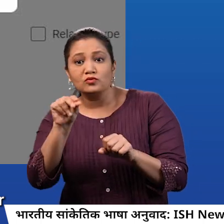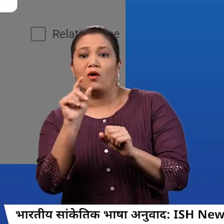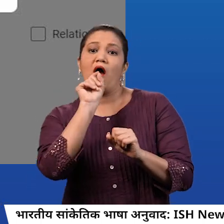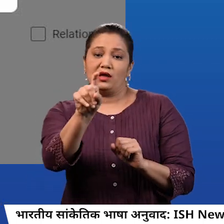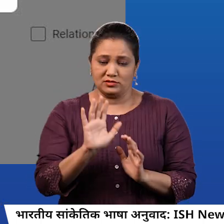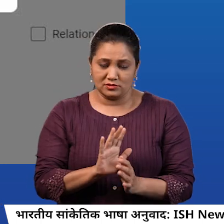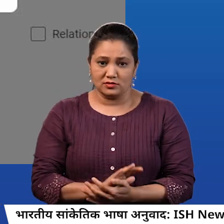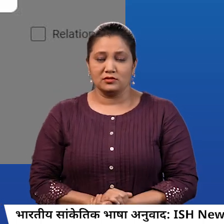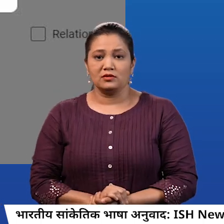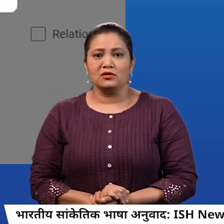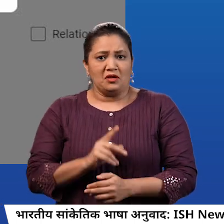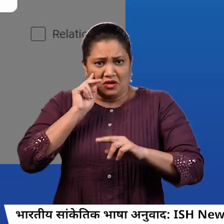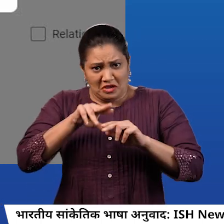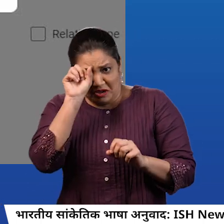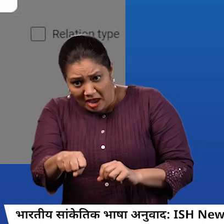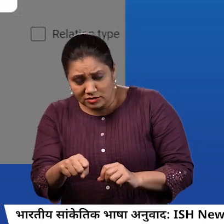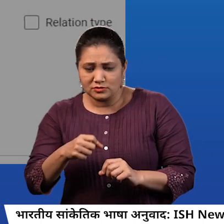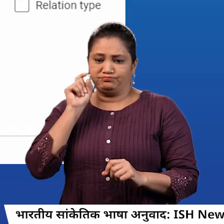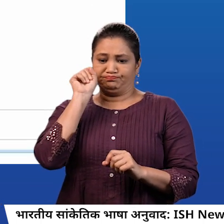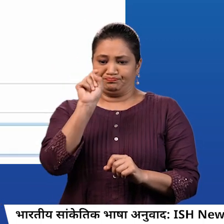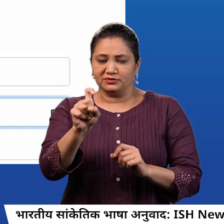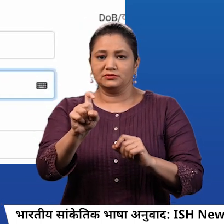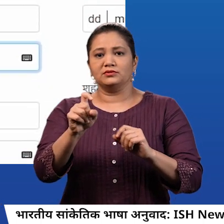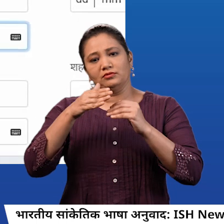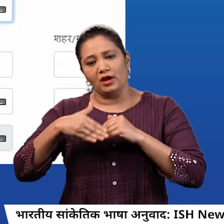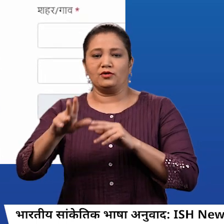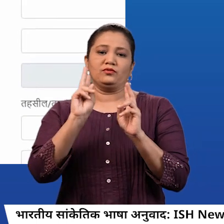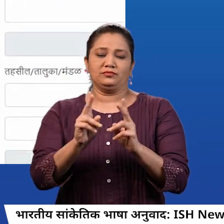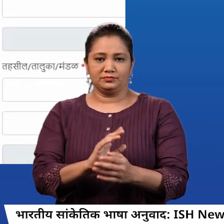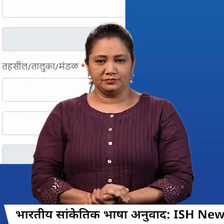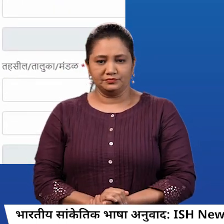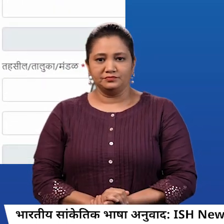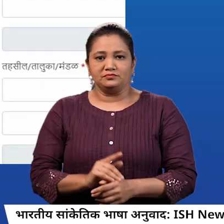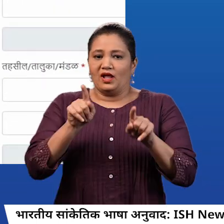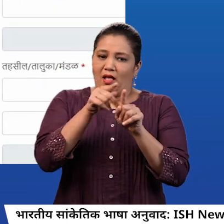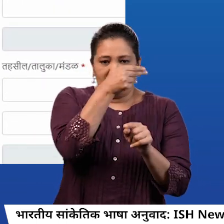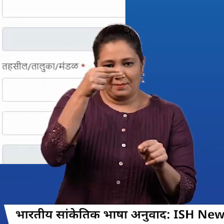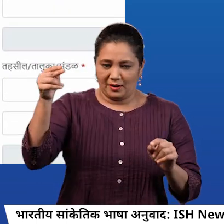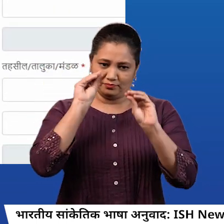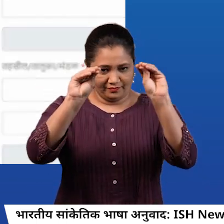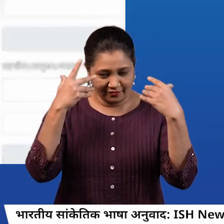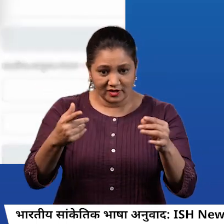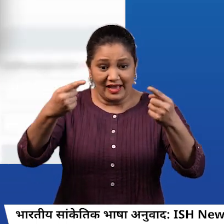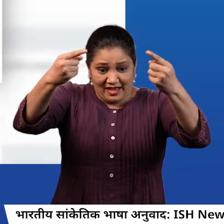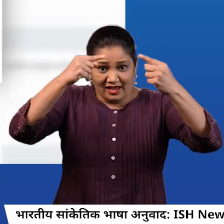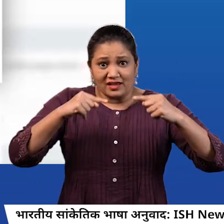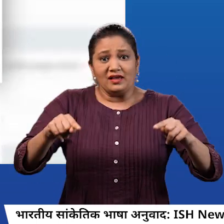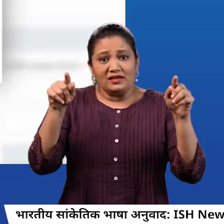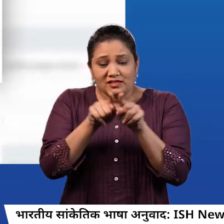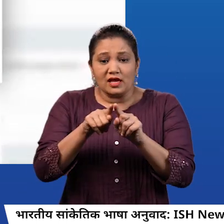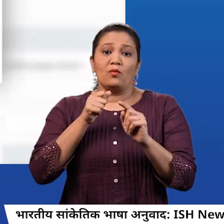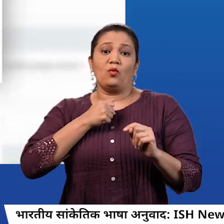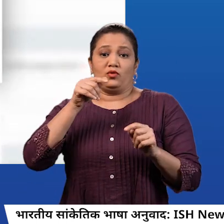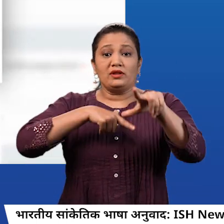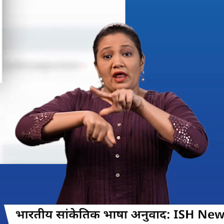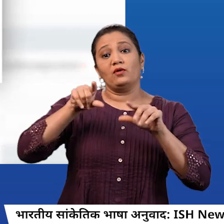सूचना दिसेल. आपण होय या बटनावर क्लिक करून पुढे सरकायचं आहे. नावाचे तपशील भरल्यावर त्या खालच्याच रकान्यात तो आपल्या प्रादेशिक भाषेतही